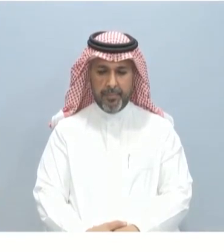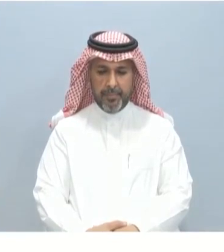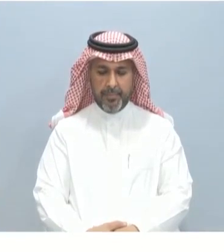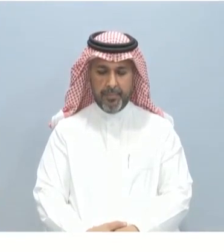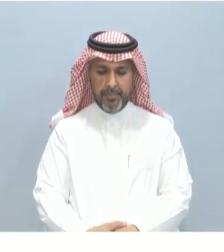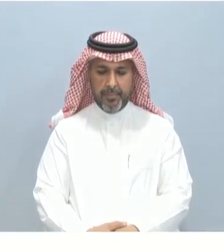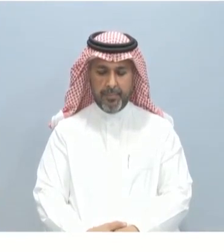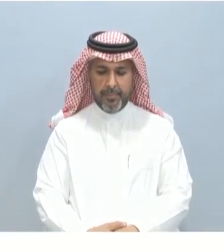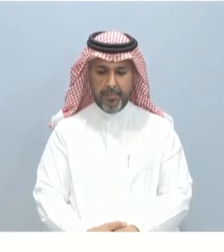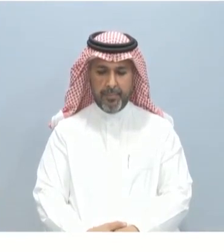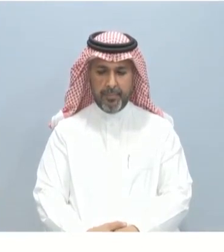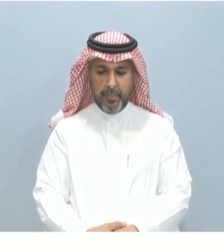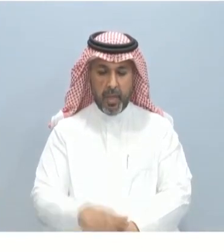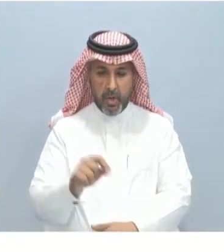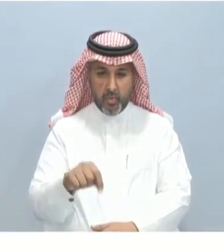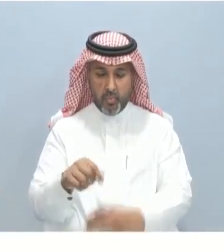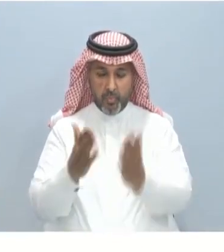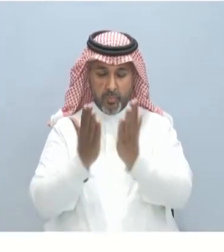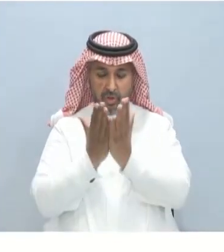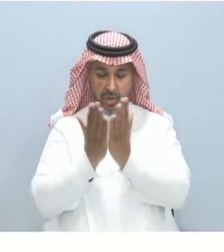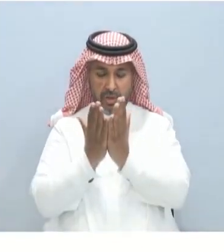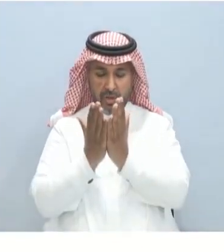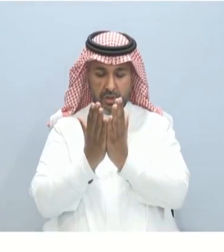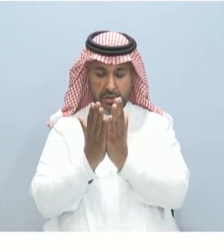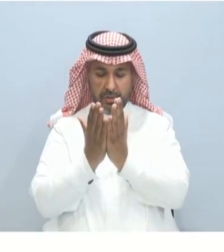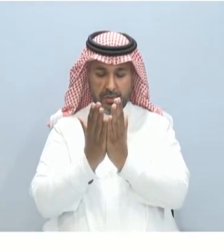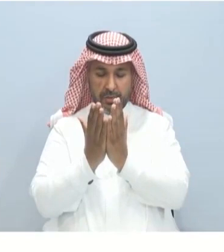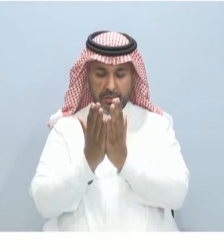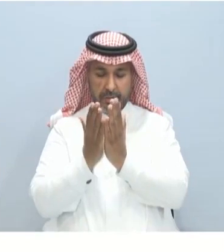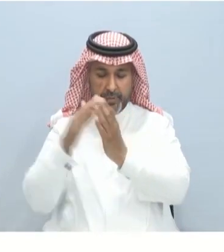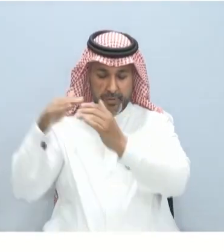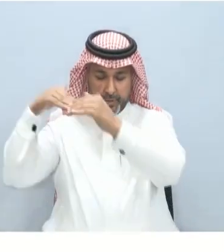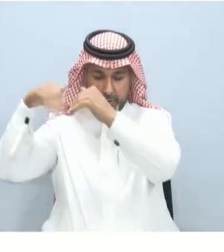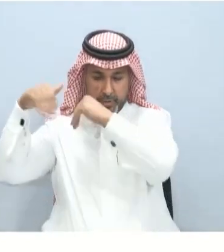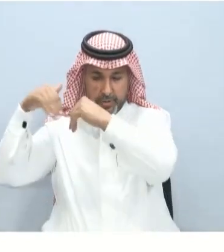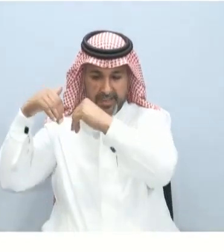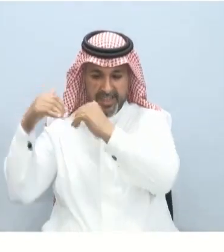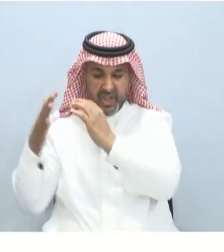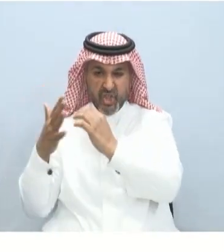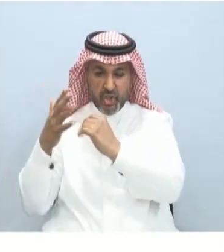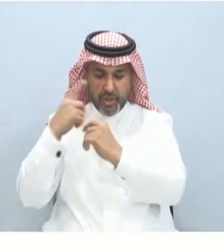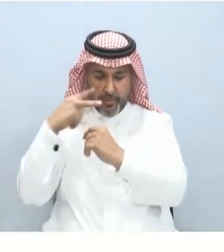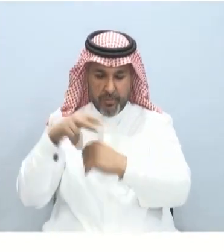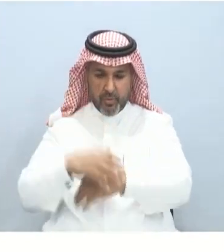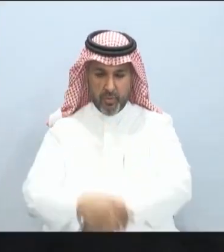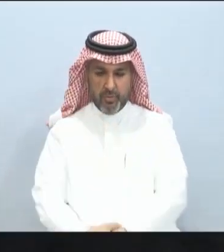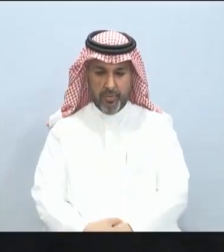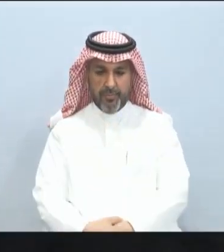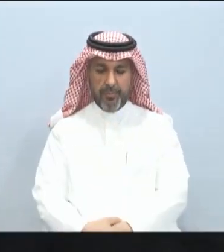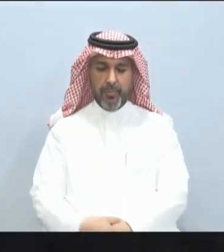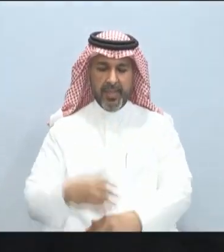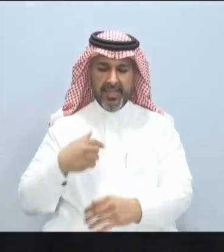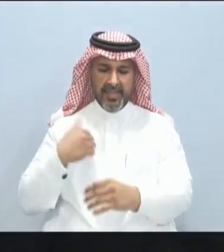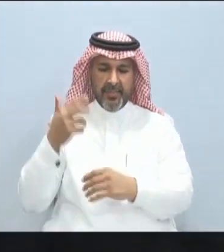اليوم سنتعرف على طريقه جديده لتحليل كثيرات الحدود تدعى بالمربع